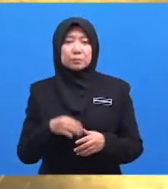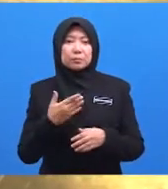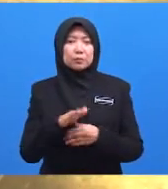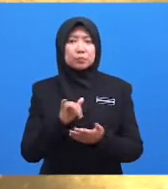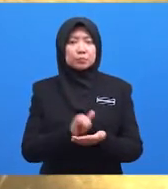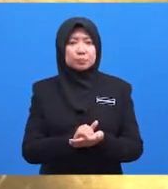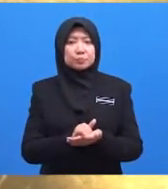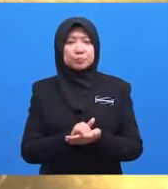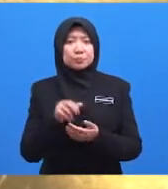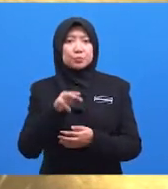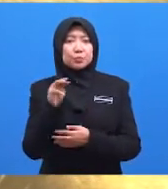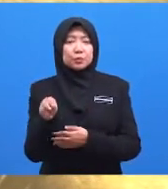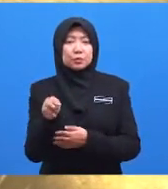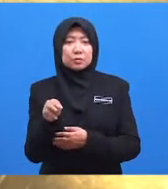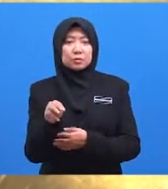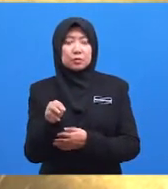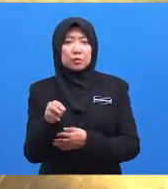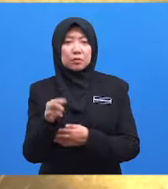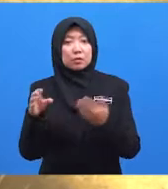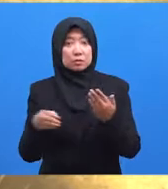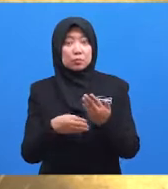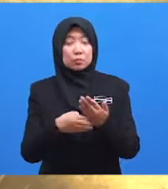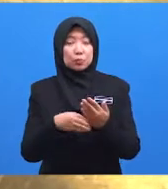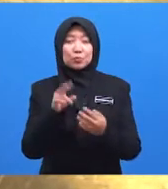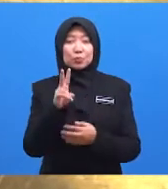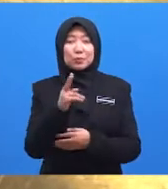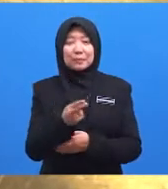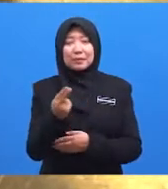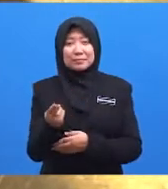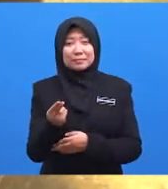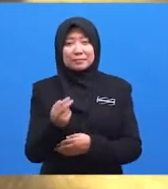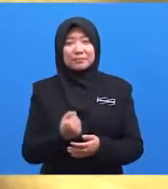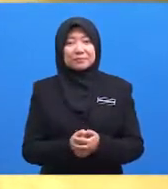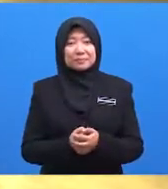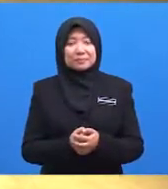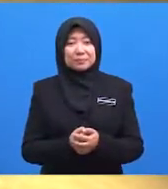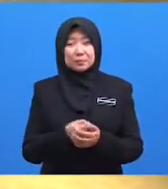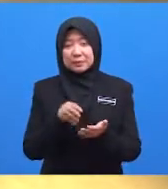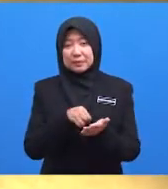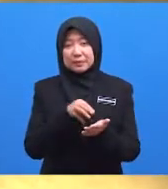itu, murid-murid perlu mencampurkan dua bahan iaitu mentega